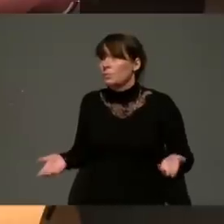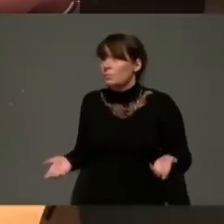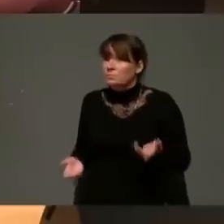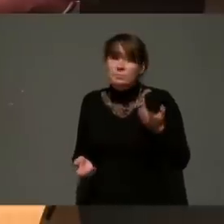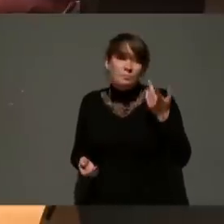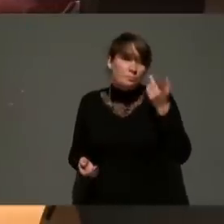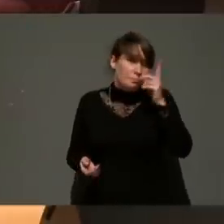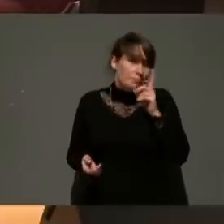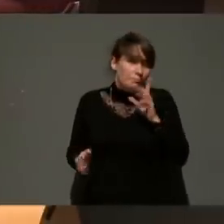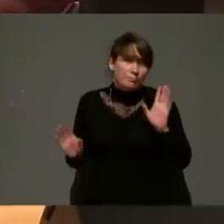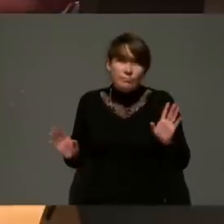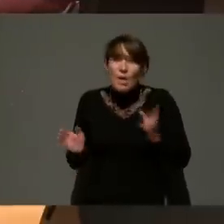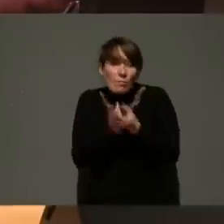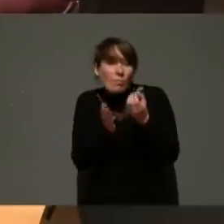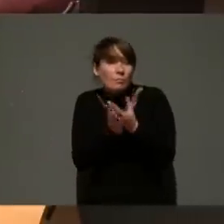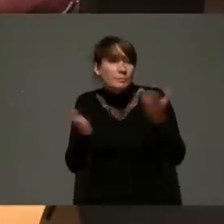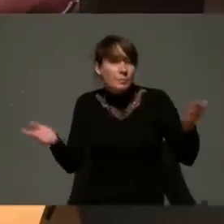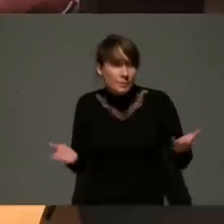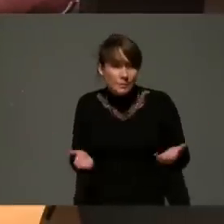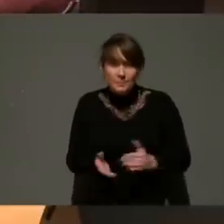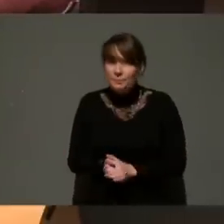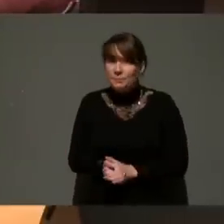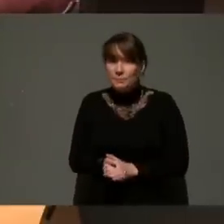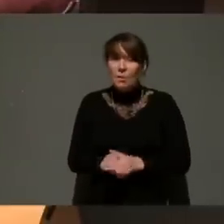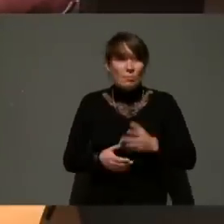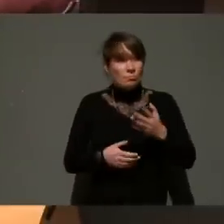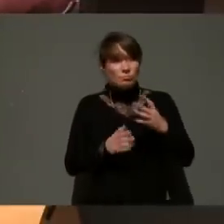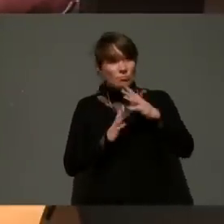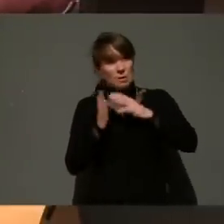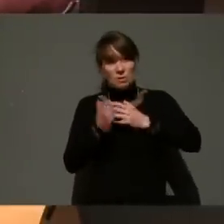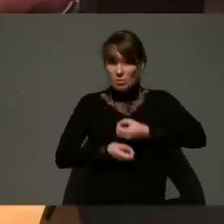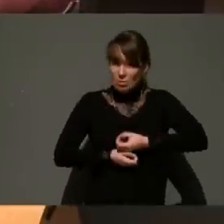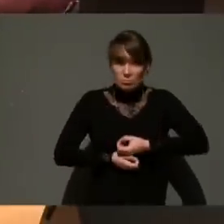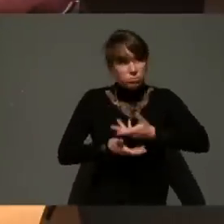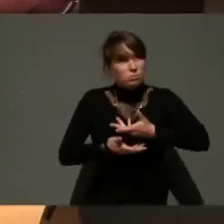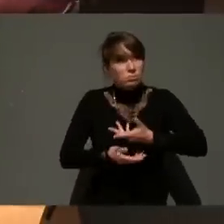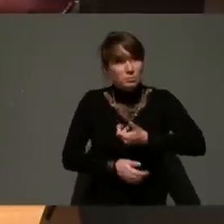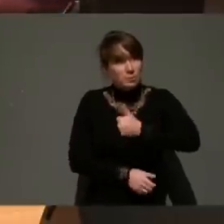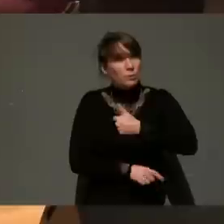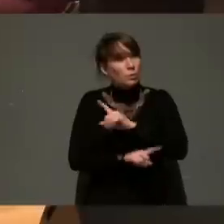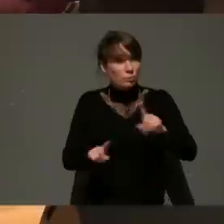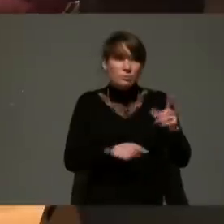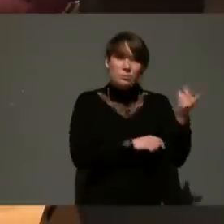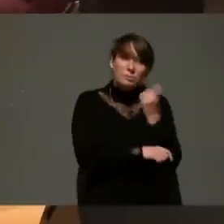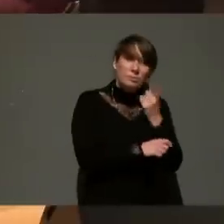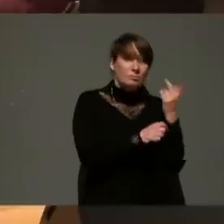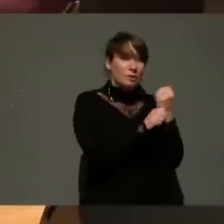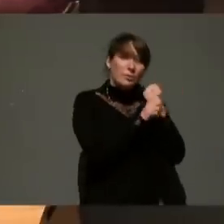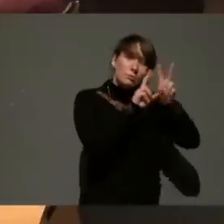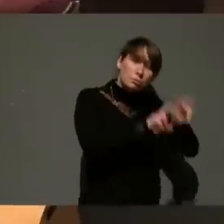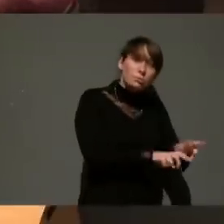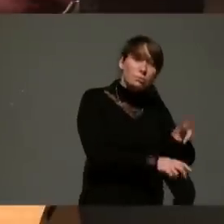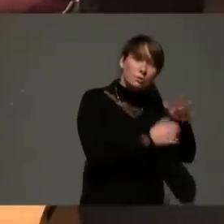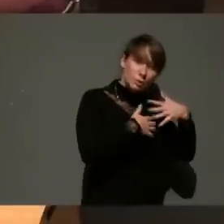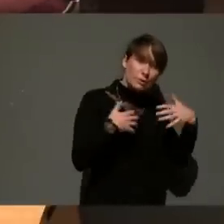le message que j'ai voulu faire passer, et qui n'est pas mon message, qui est lié à des travaux scientifiques, c'est vraiment le phénomène